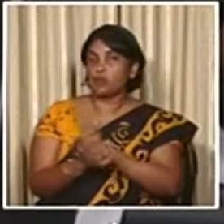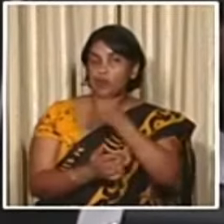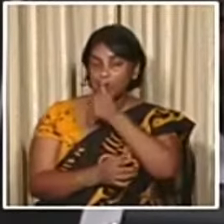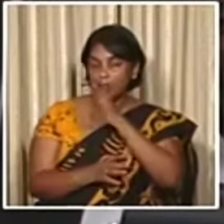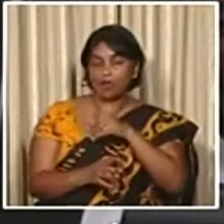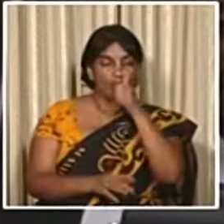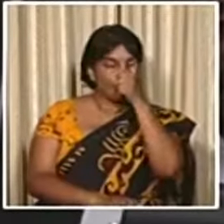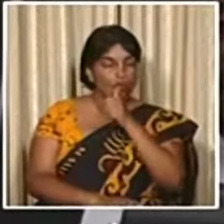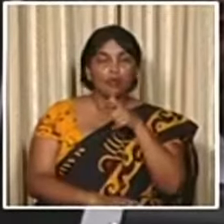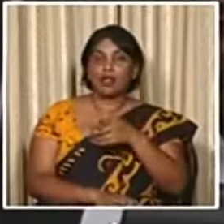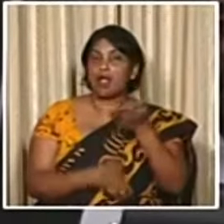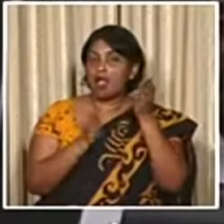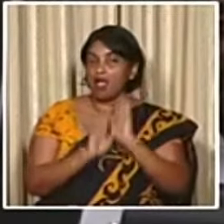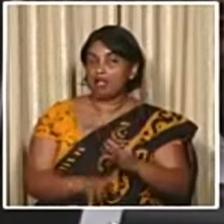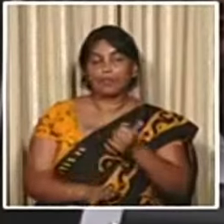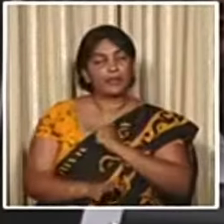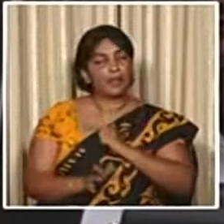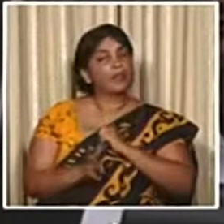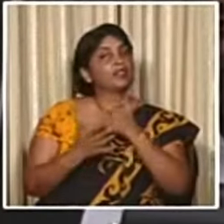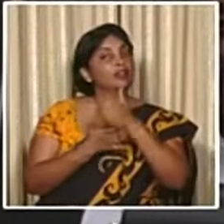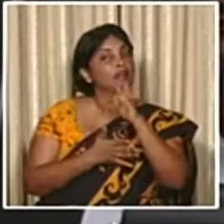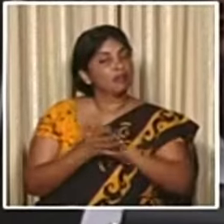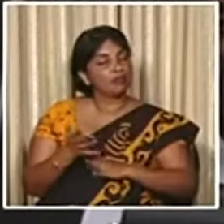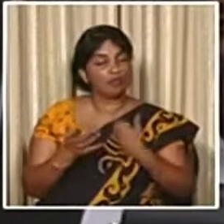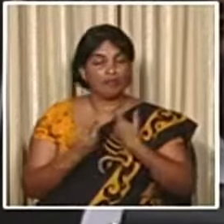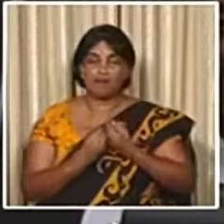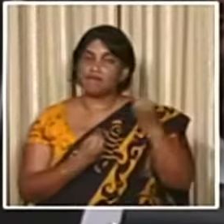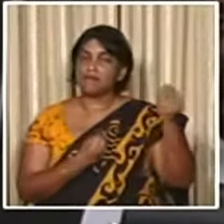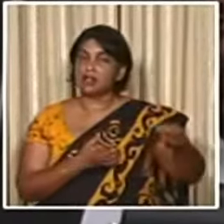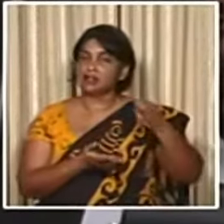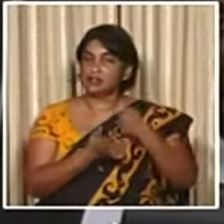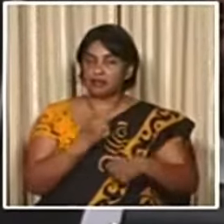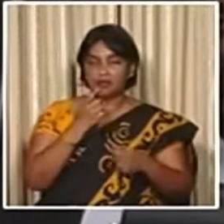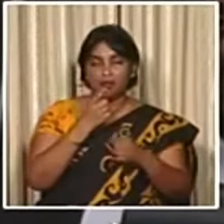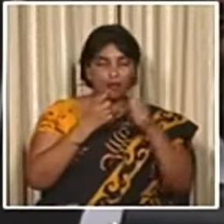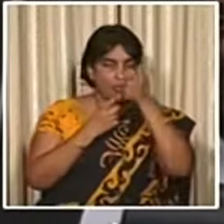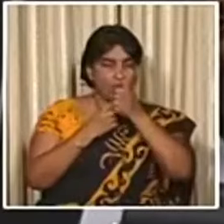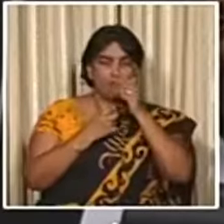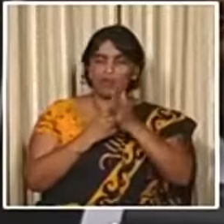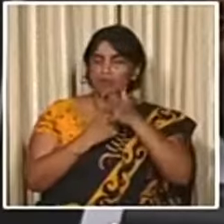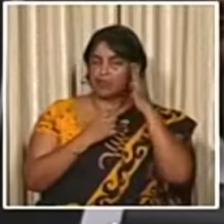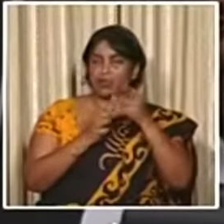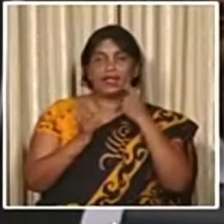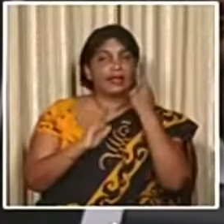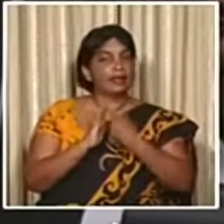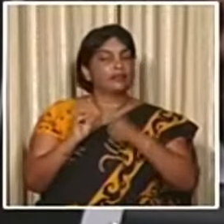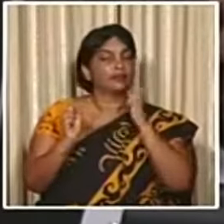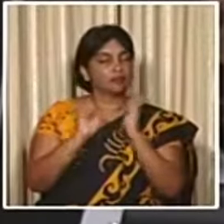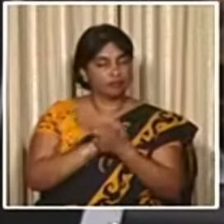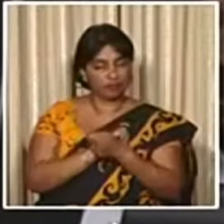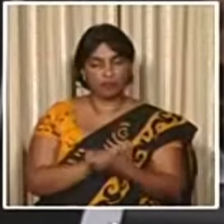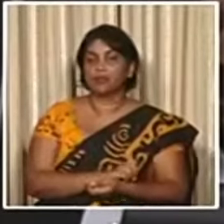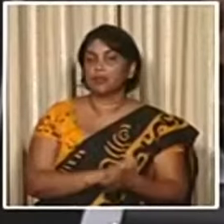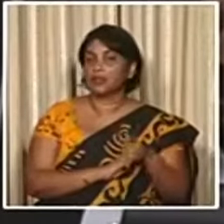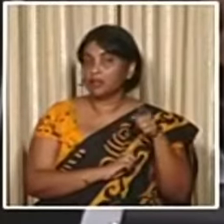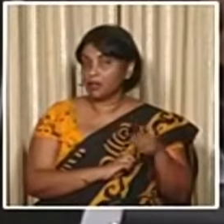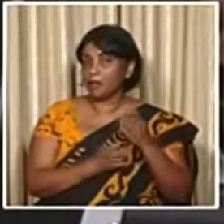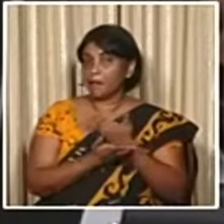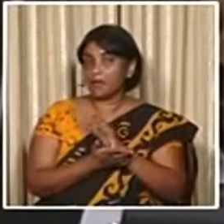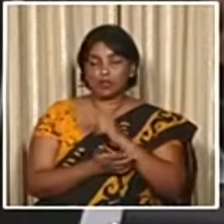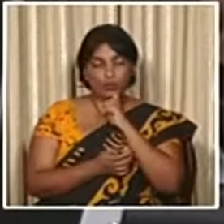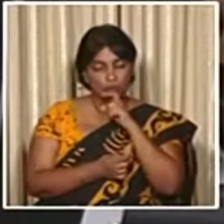ඒවා, වංචනික අන්තිම කැමැති පත්‍ර, වංචනික පවර් ඔෆ් ඇටර්නි, මේ සියලු නීති අපි සංශෝධනය කරලා තියෙනවා. එතකොට මේ